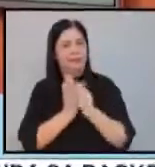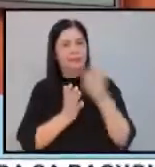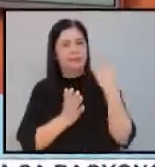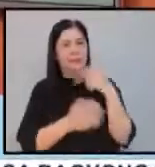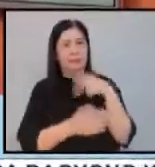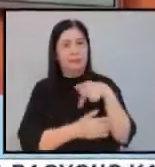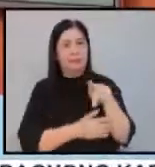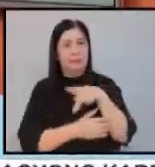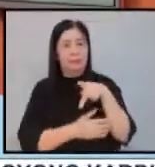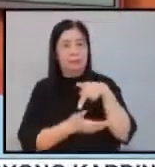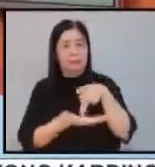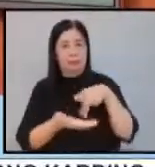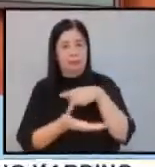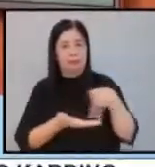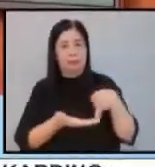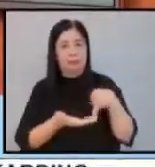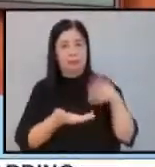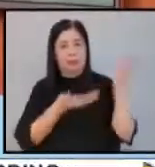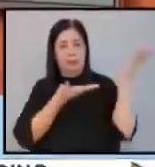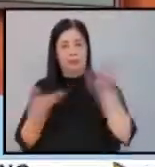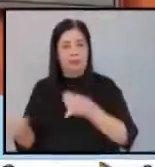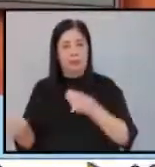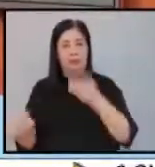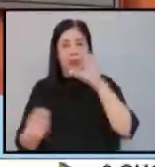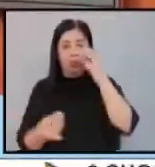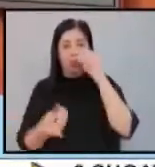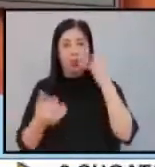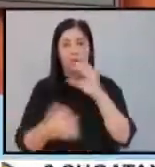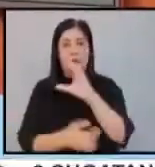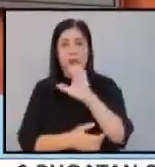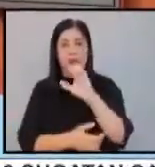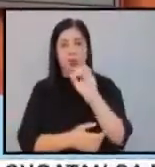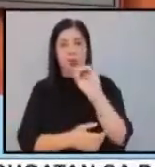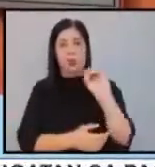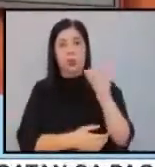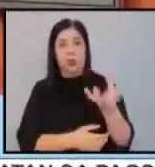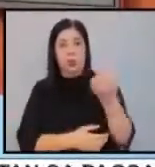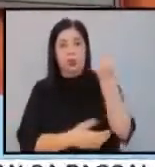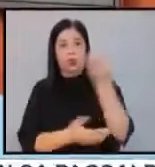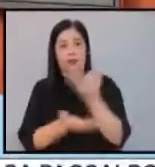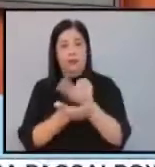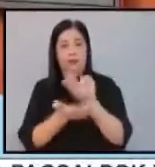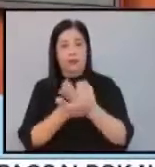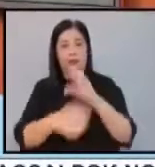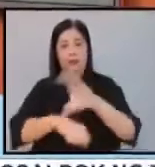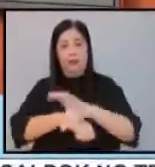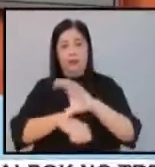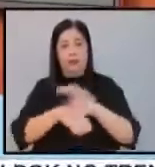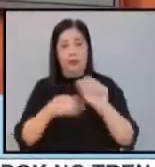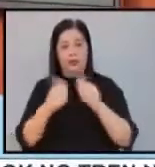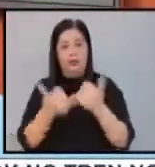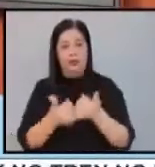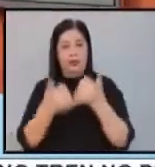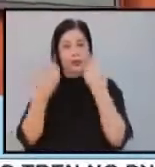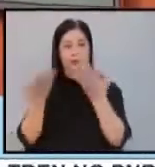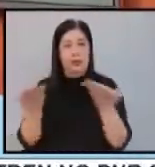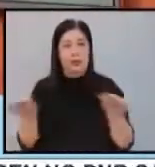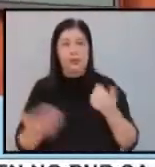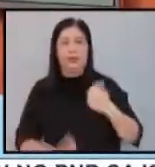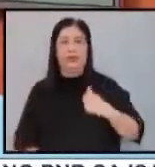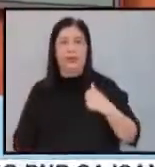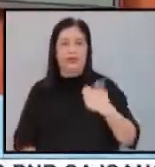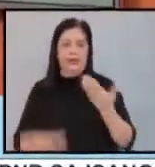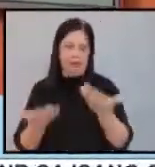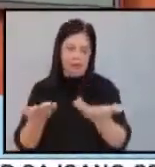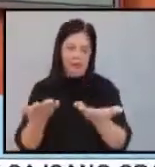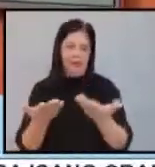boy, ngayon CEO na ng sarili niyang financial consulting agency sa Canada. Huwag na natin patagalin pa, narito si